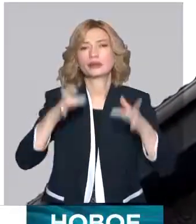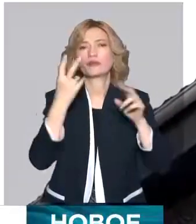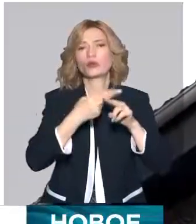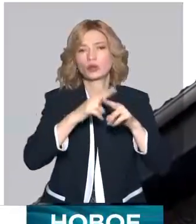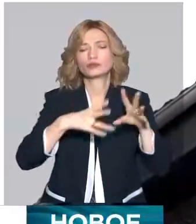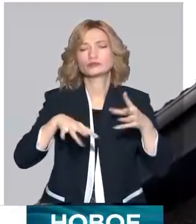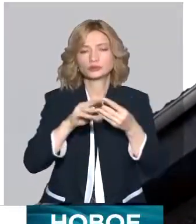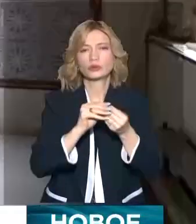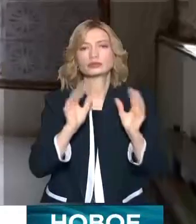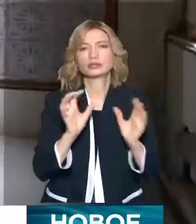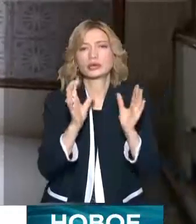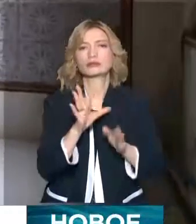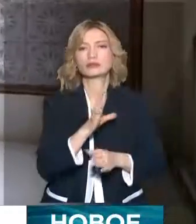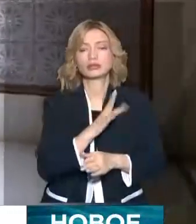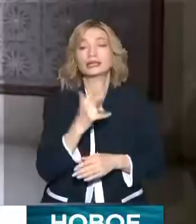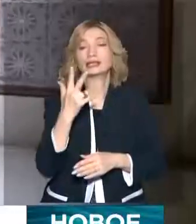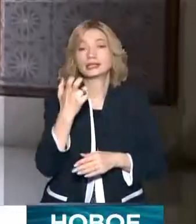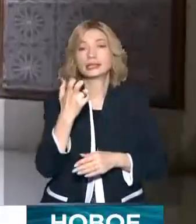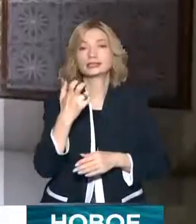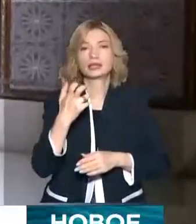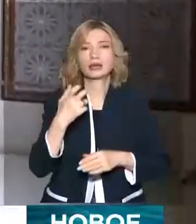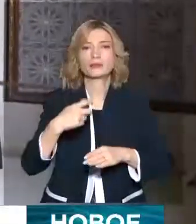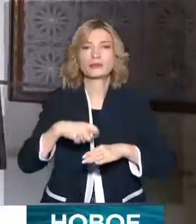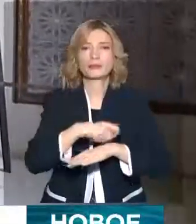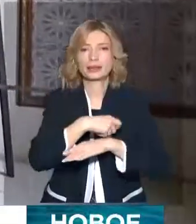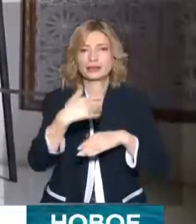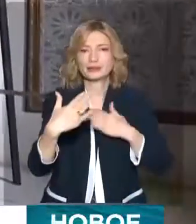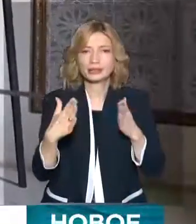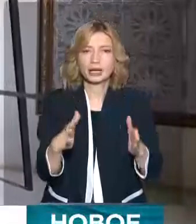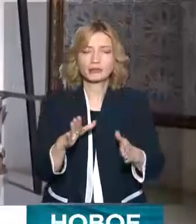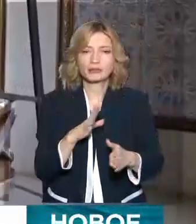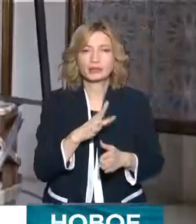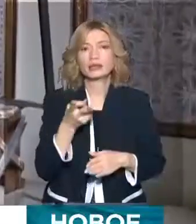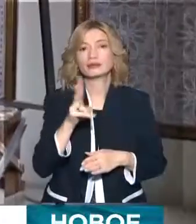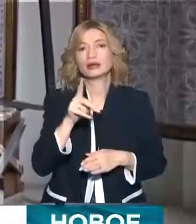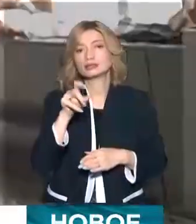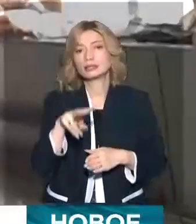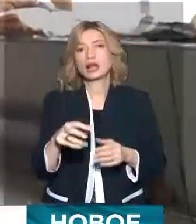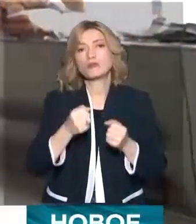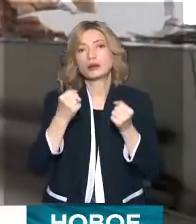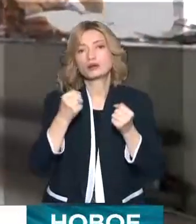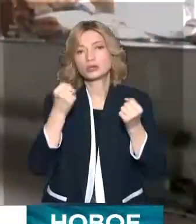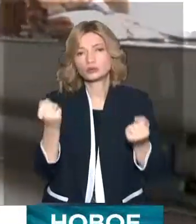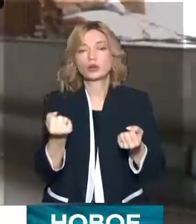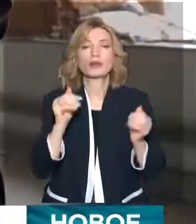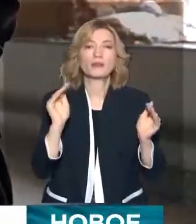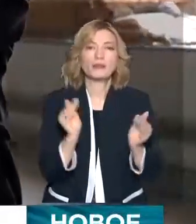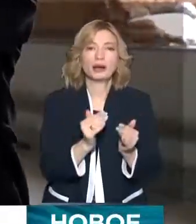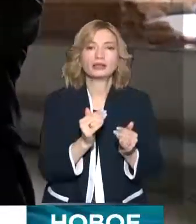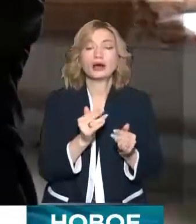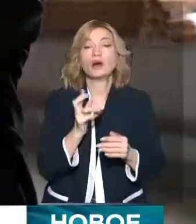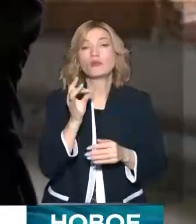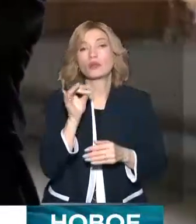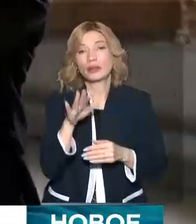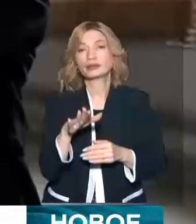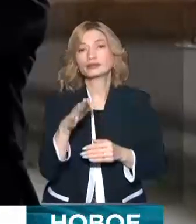Общая площадь здания порядка 300 квадратных метров. Здесь будет 2 зала – основной и малый. Член Союза художников Булат Асербеков